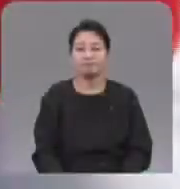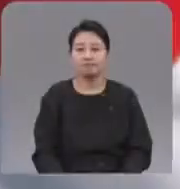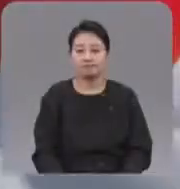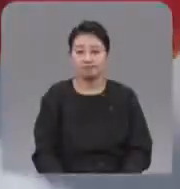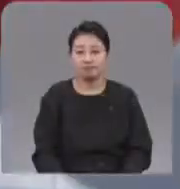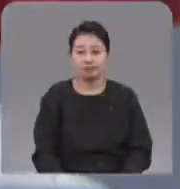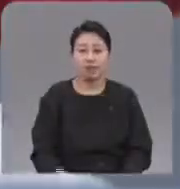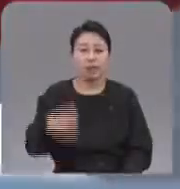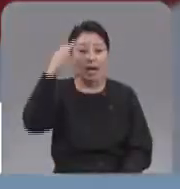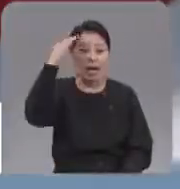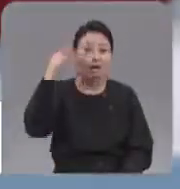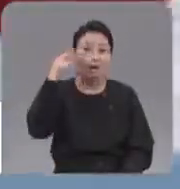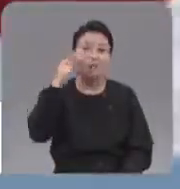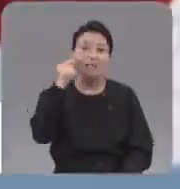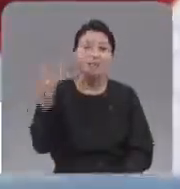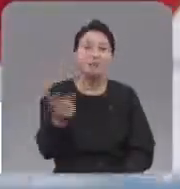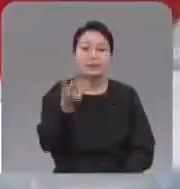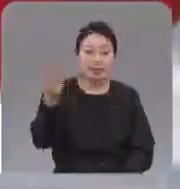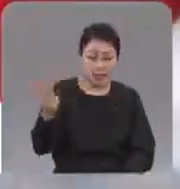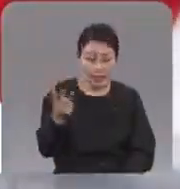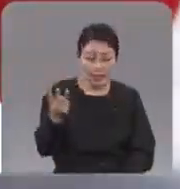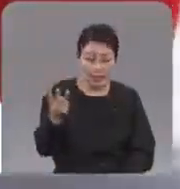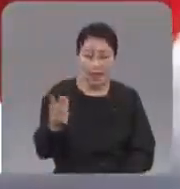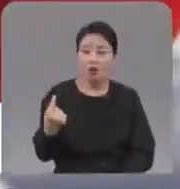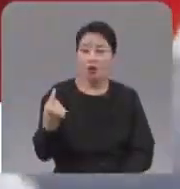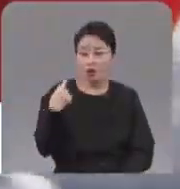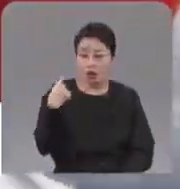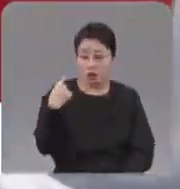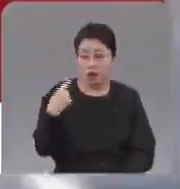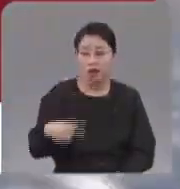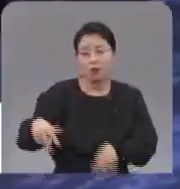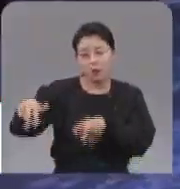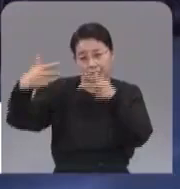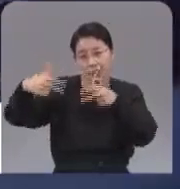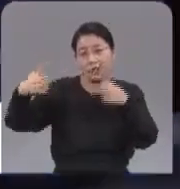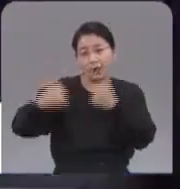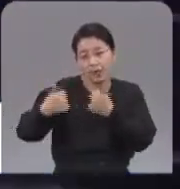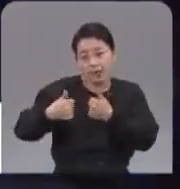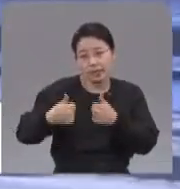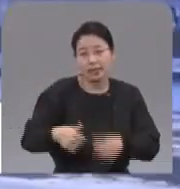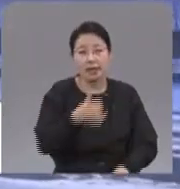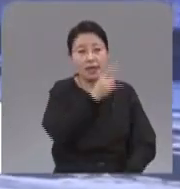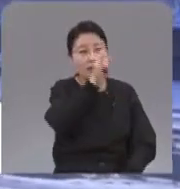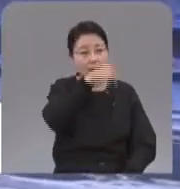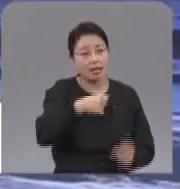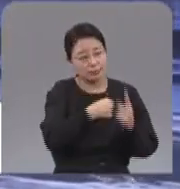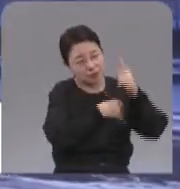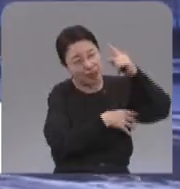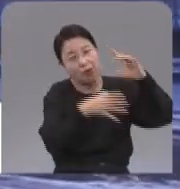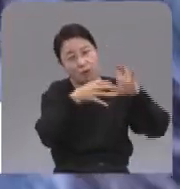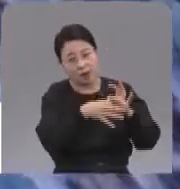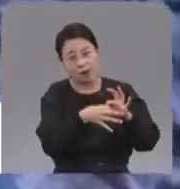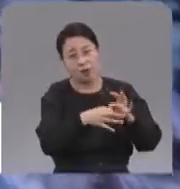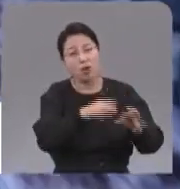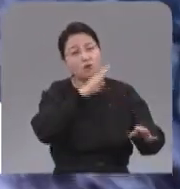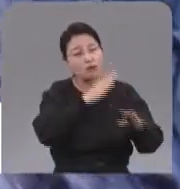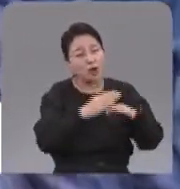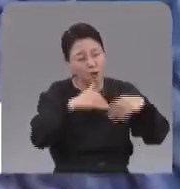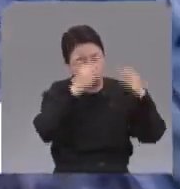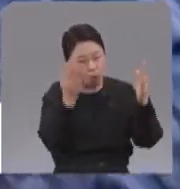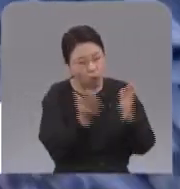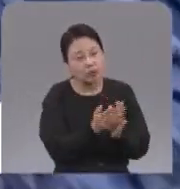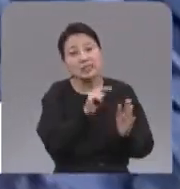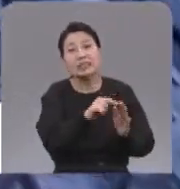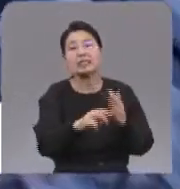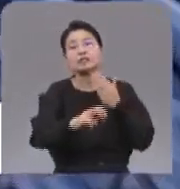Bộ Quốc phòng Hàn Quốc cho biết quan chức quốc phòng ba nước Hàn Quốc Mỹ và Nhật Bản tối ngày 19 tháng 12 đã nhóm họp trực tuyến về vụ phóng tên lửa đạn